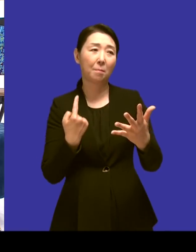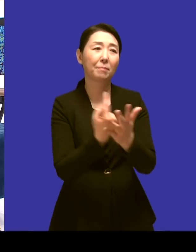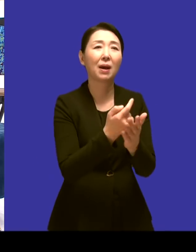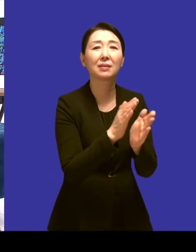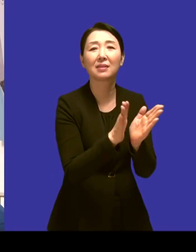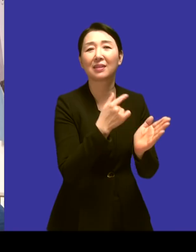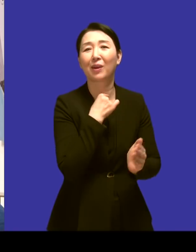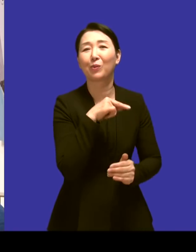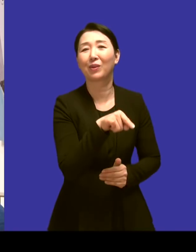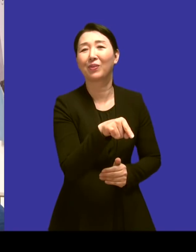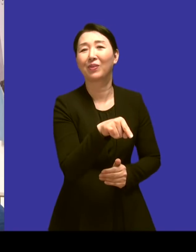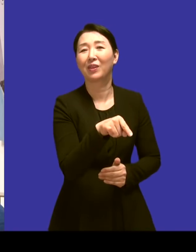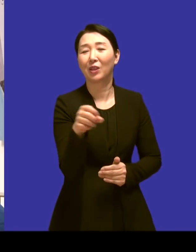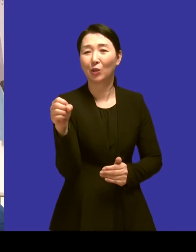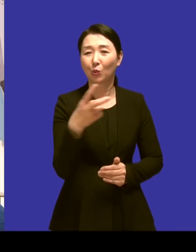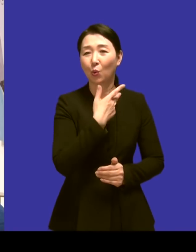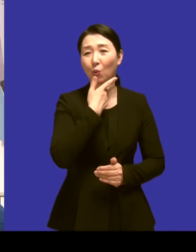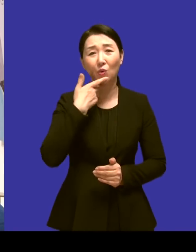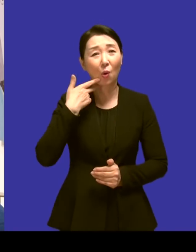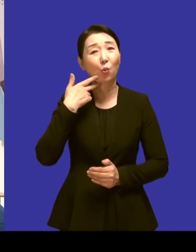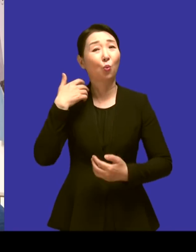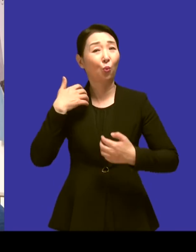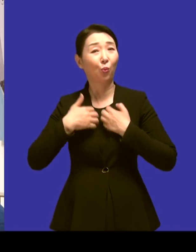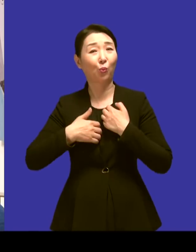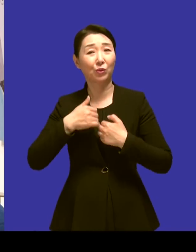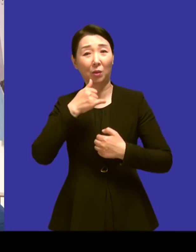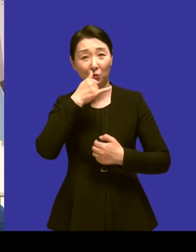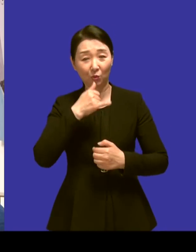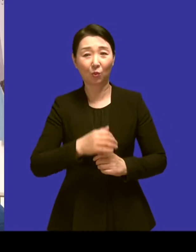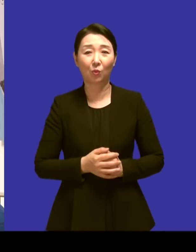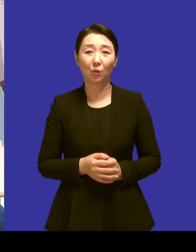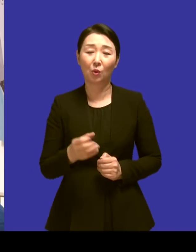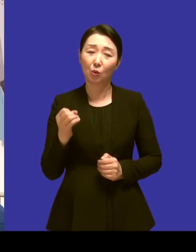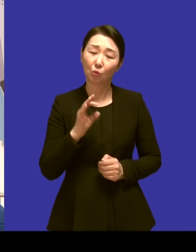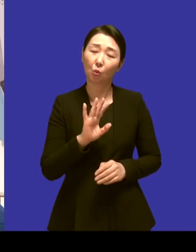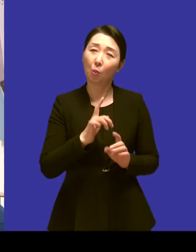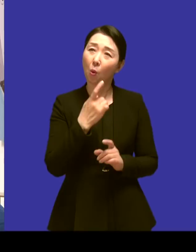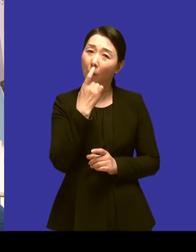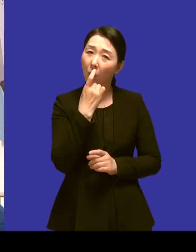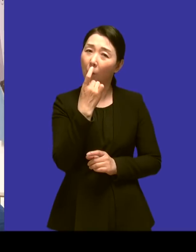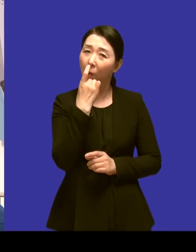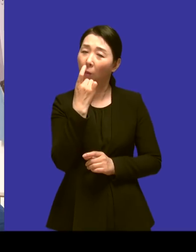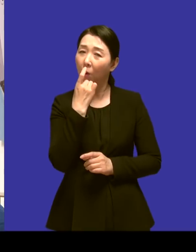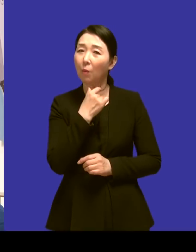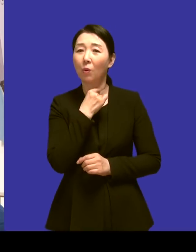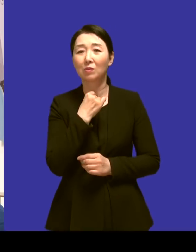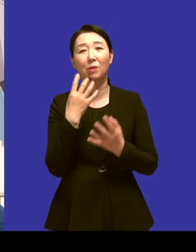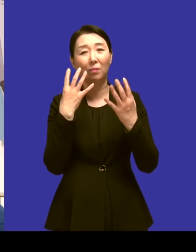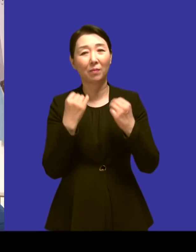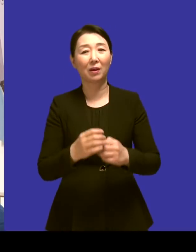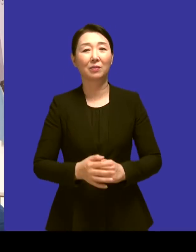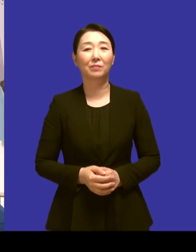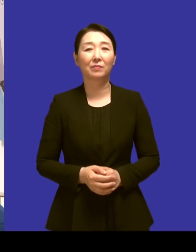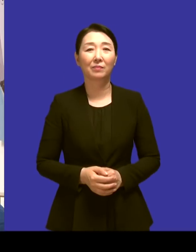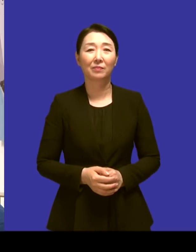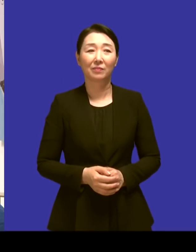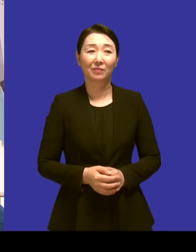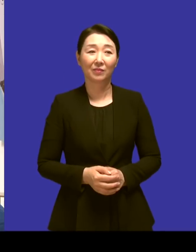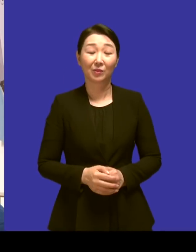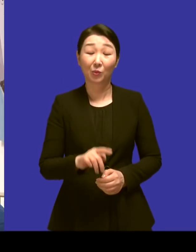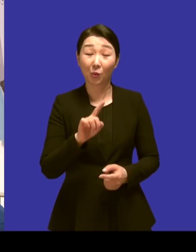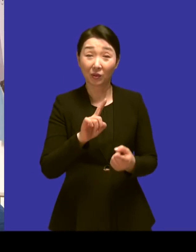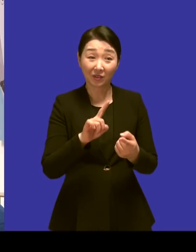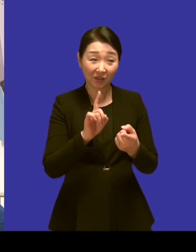싶었고 네. 그리고 이게 영어도 참 재미있고 네, 이게 네. 뭔가 더 배우고 싶은 것들이 많은데 네. 그거에 대한